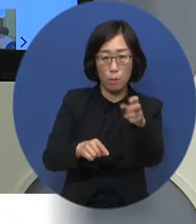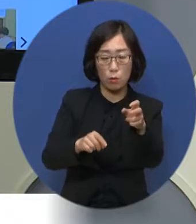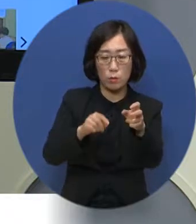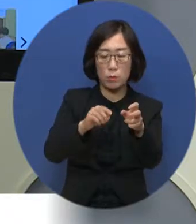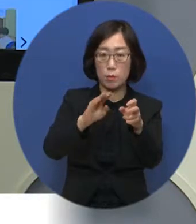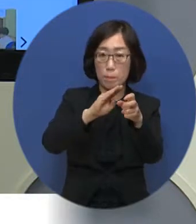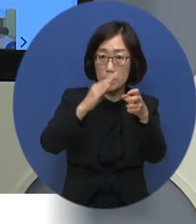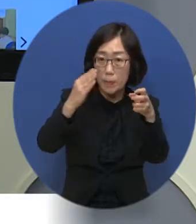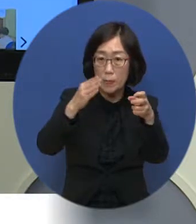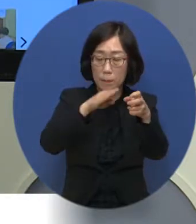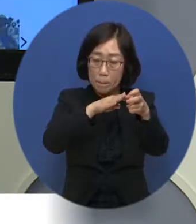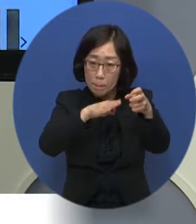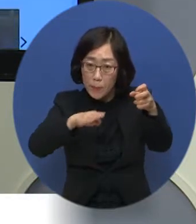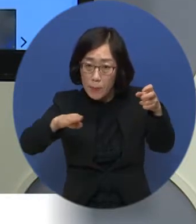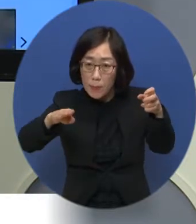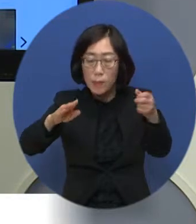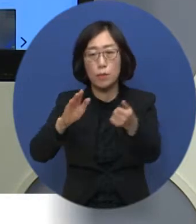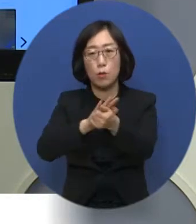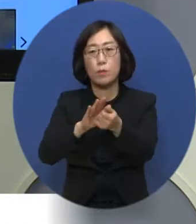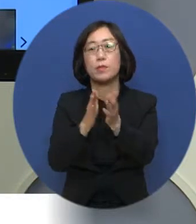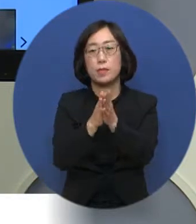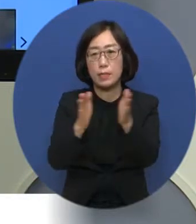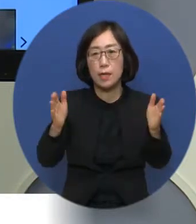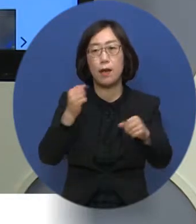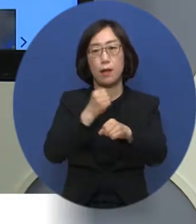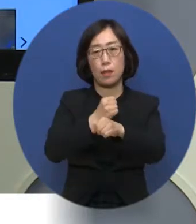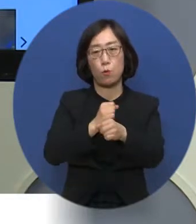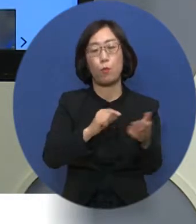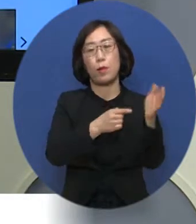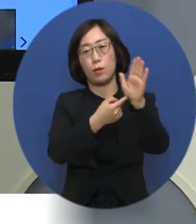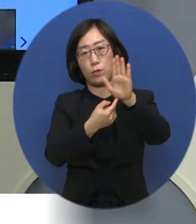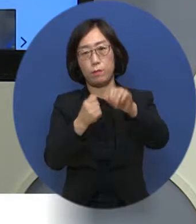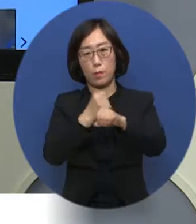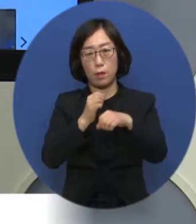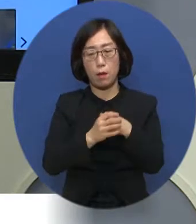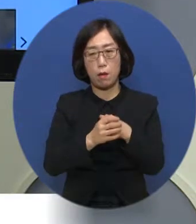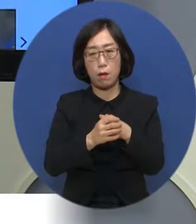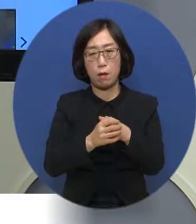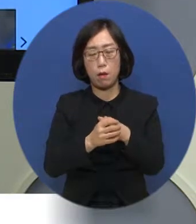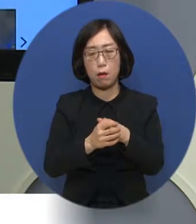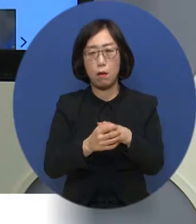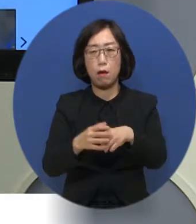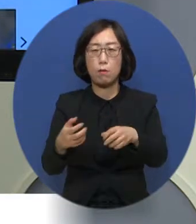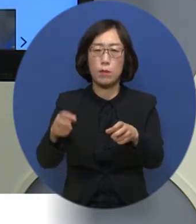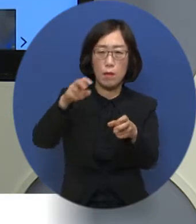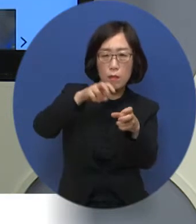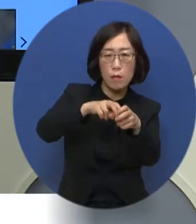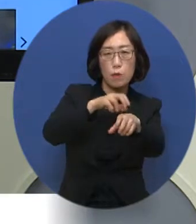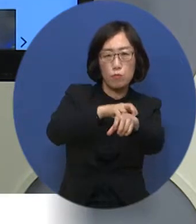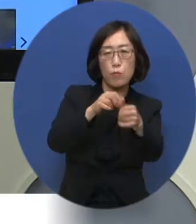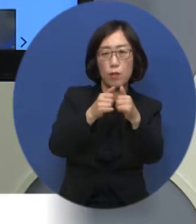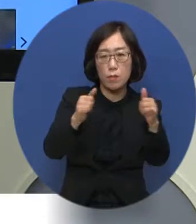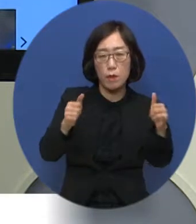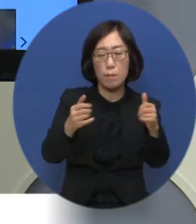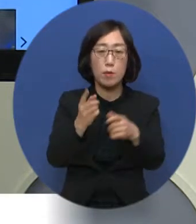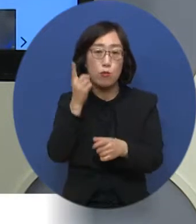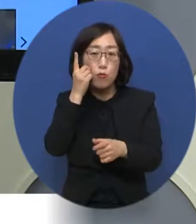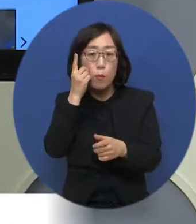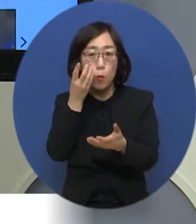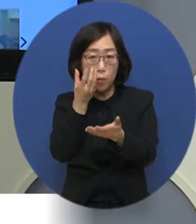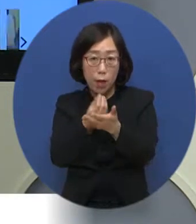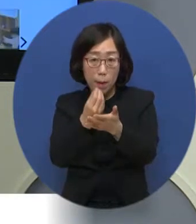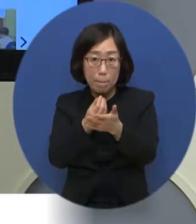지난 2일 밝혔습니다 해당 서비스는 교통 약자 가 탑승할 저상버스를 스마트폰 애플리케이션을 이용해